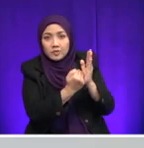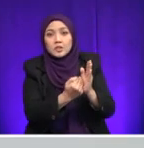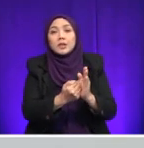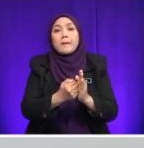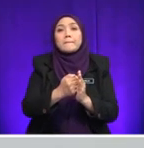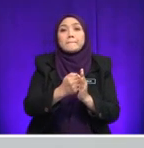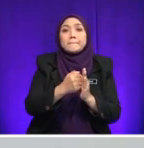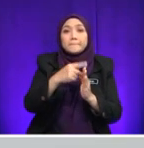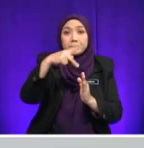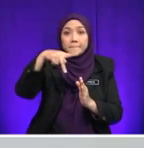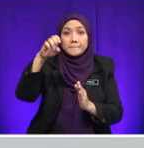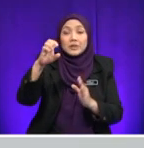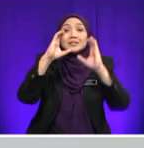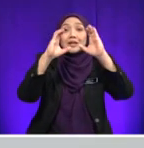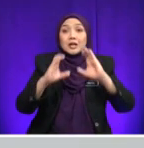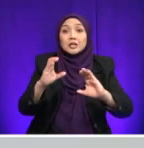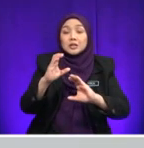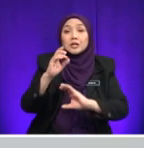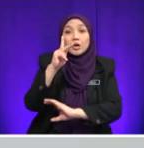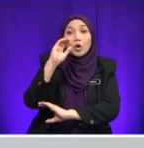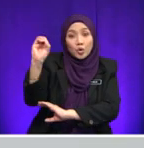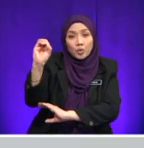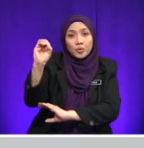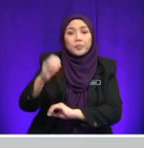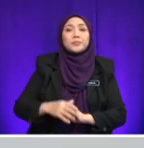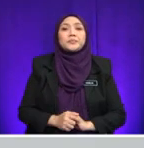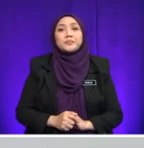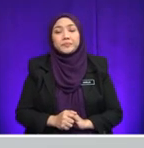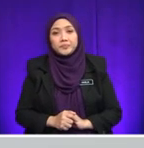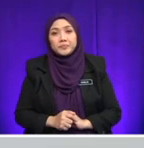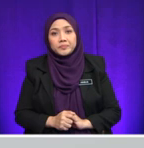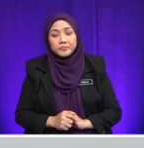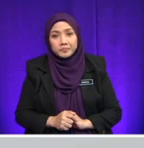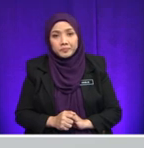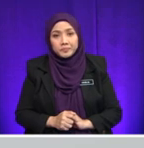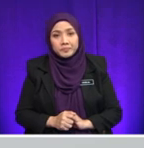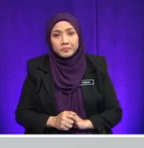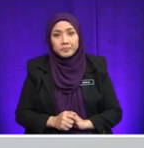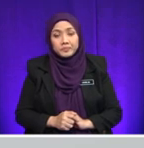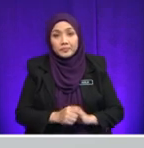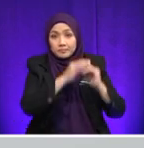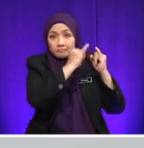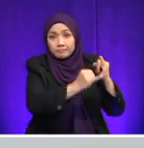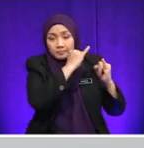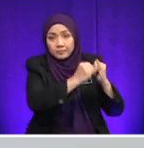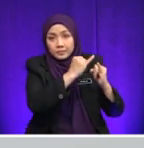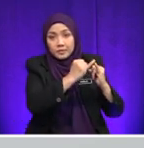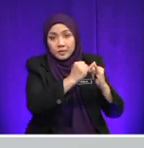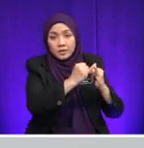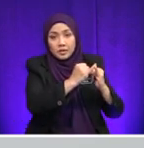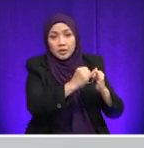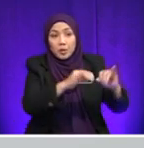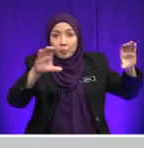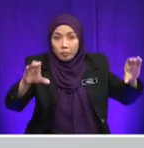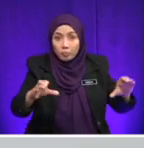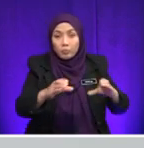yang kedua menyelesaikan segitiga yang melipatkan kedua cosinus dan yang terakhir menyelesaikan